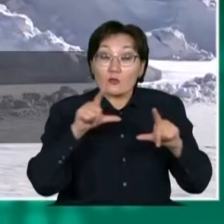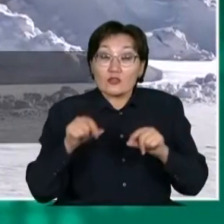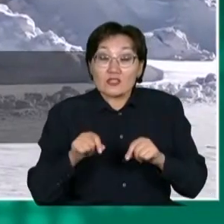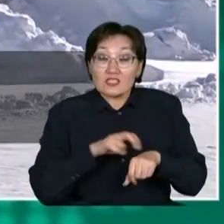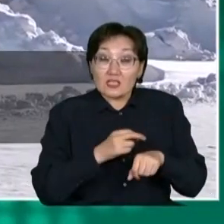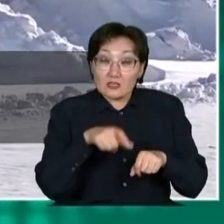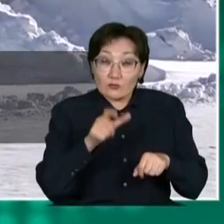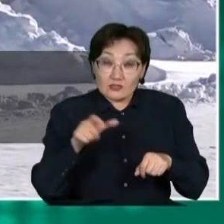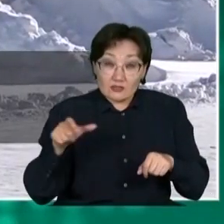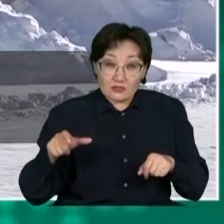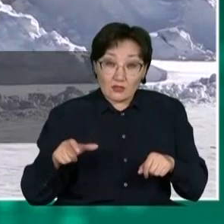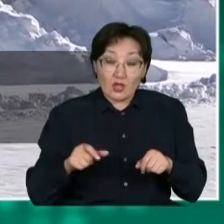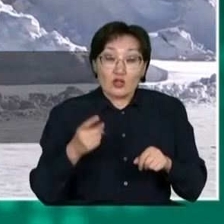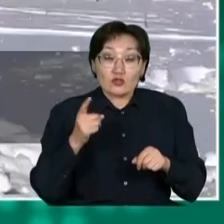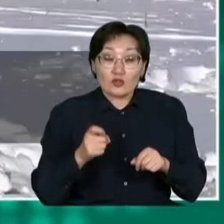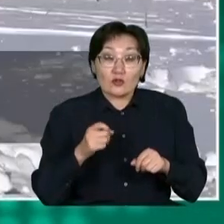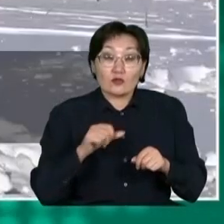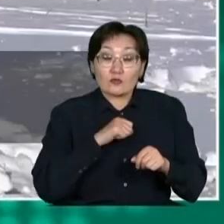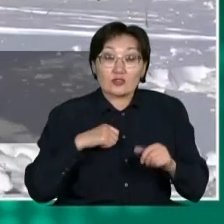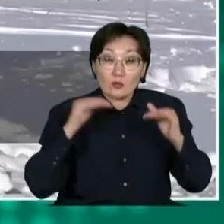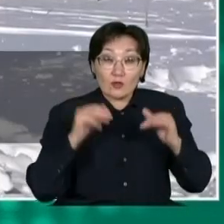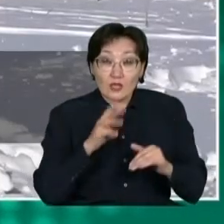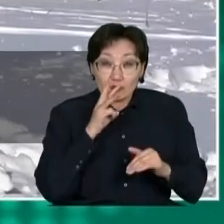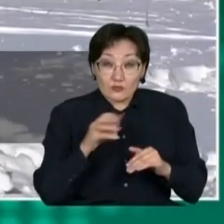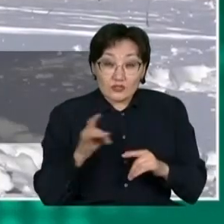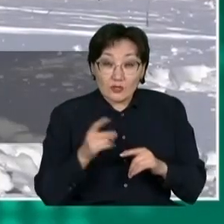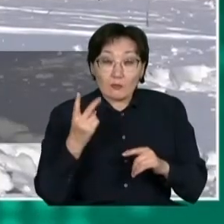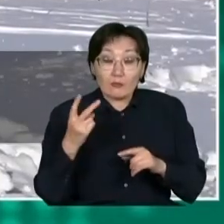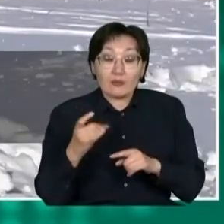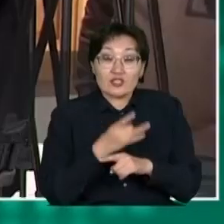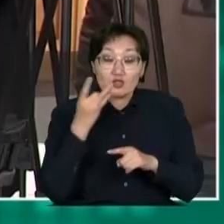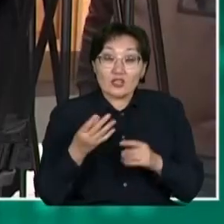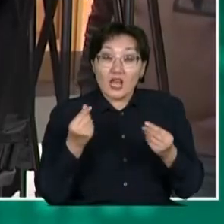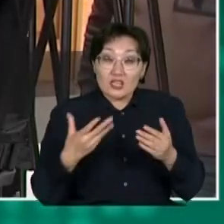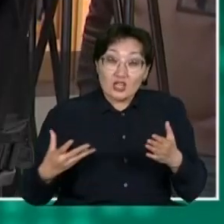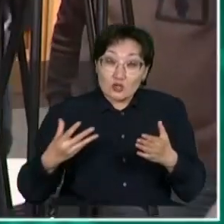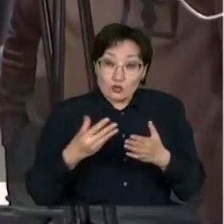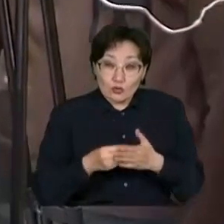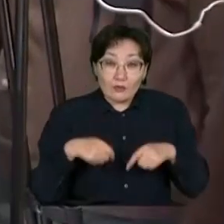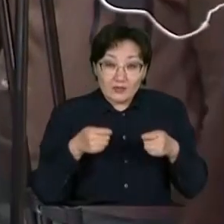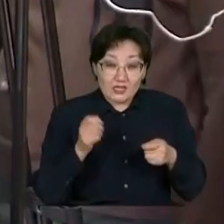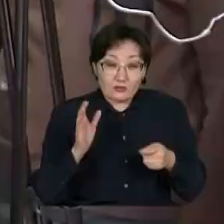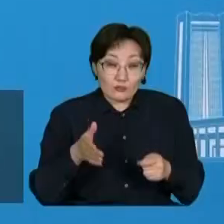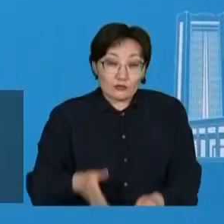медицина қызметкерлеріне 100 ең төменгі жалақы мөлшерінде бір жолға ақшалай төлем беріледі.